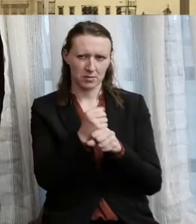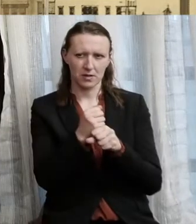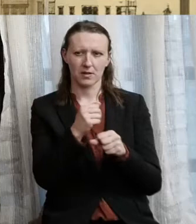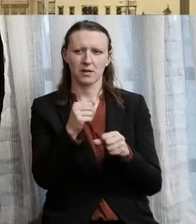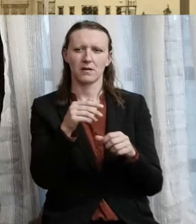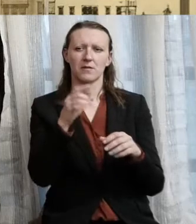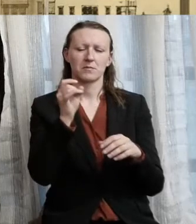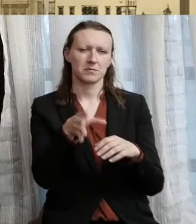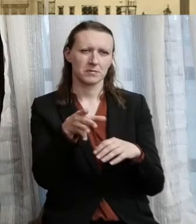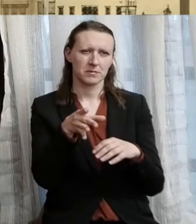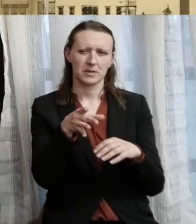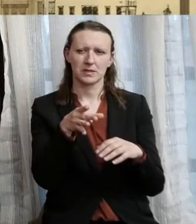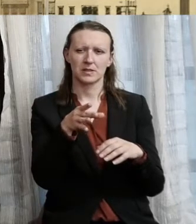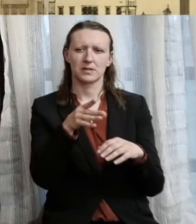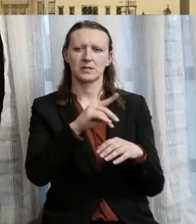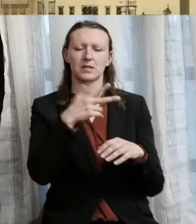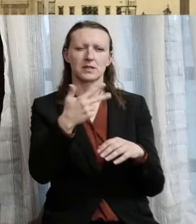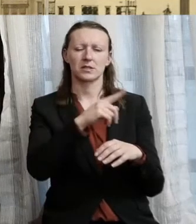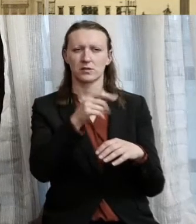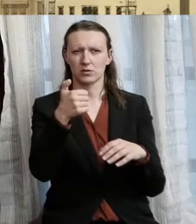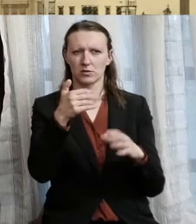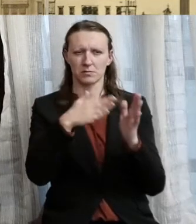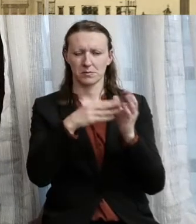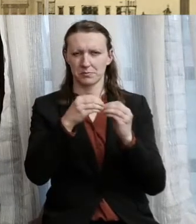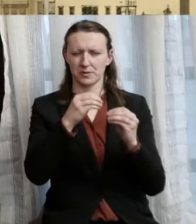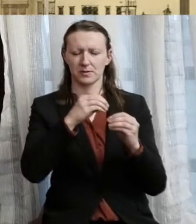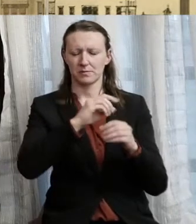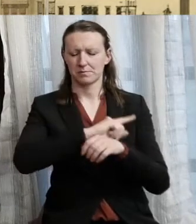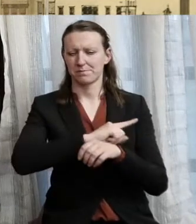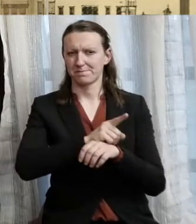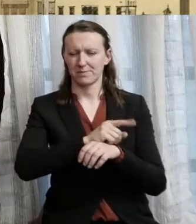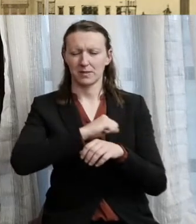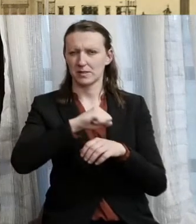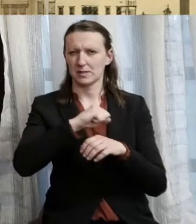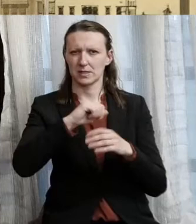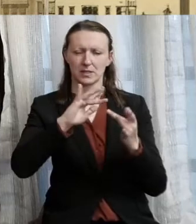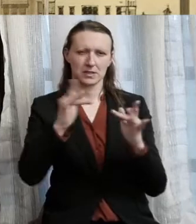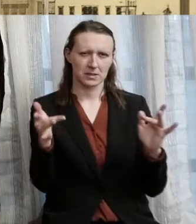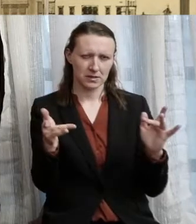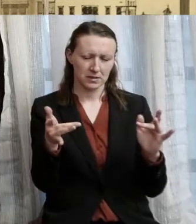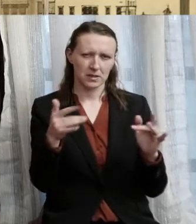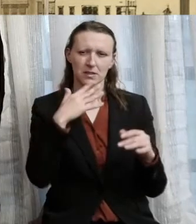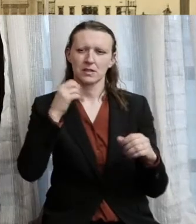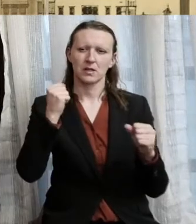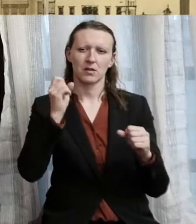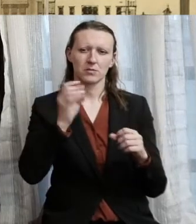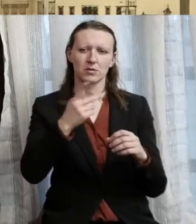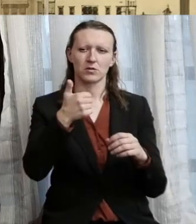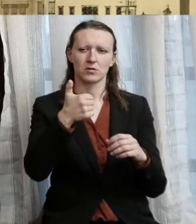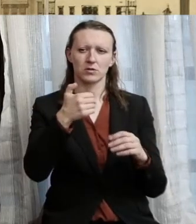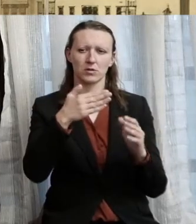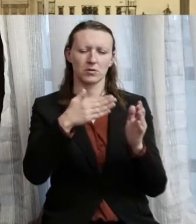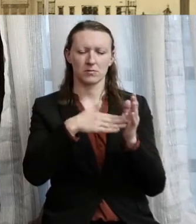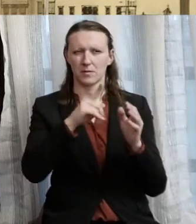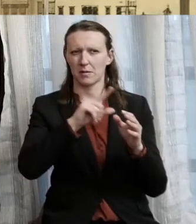znači mrežom brzim minimalno 30 do 100 megabita u sekundi i ultra brzim minimalno 100